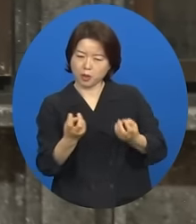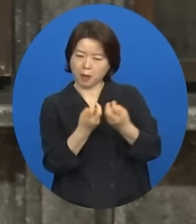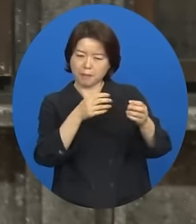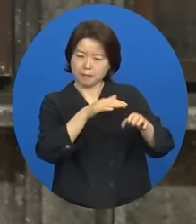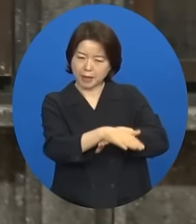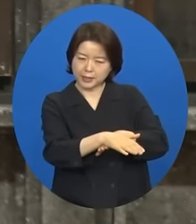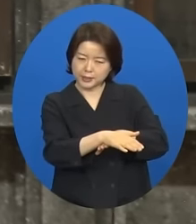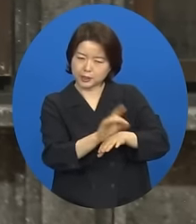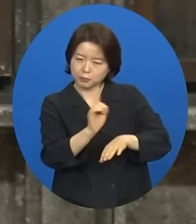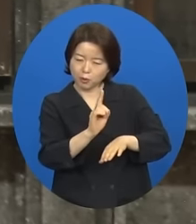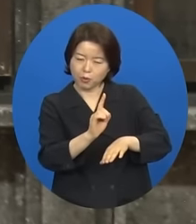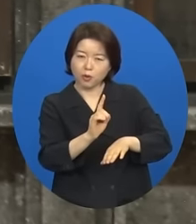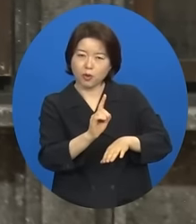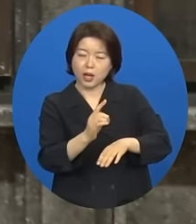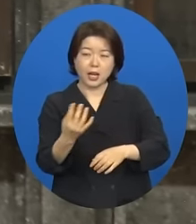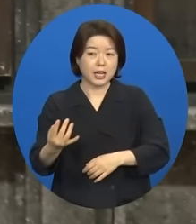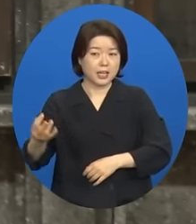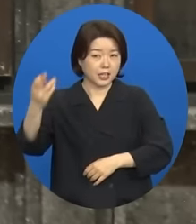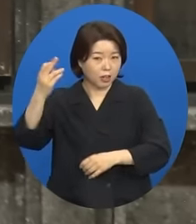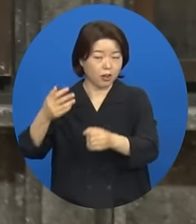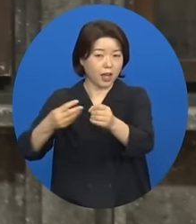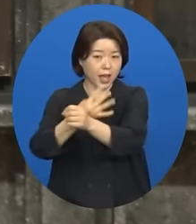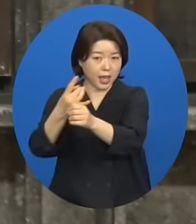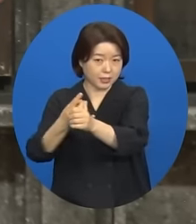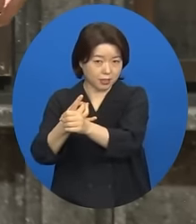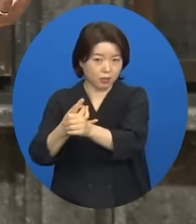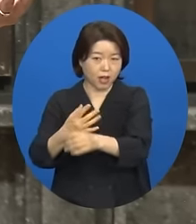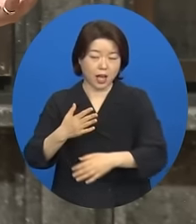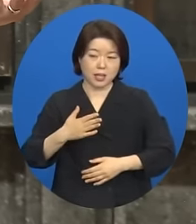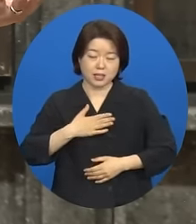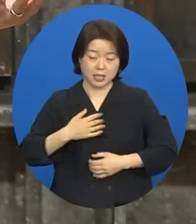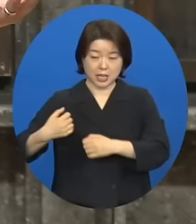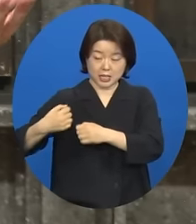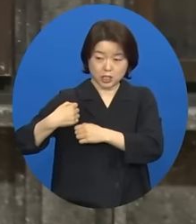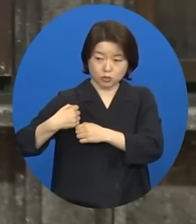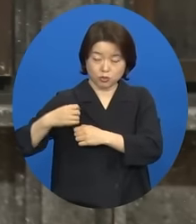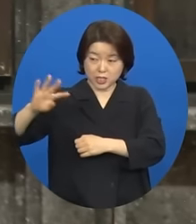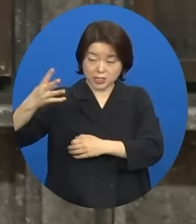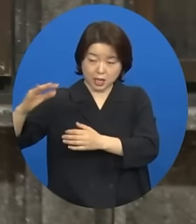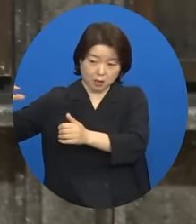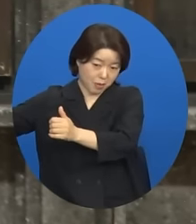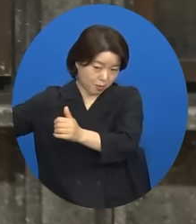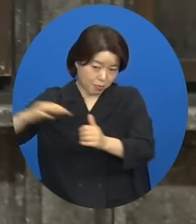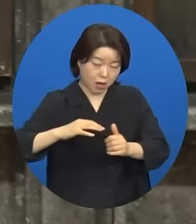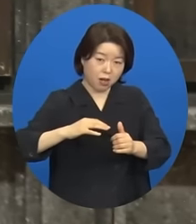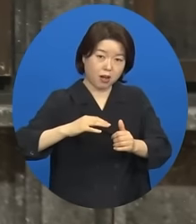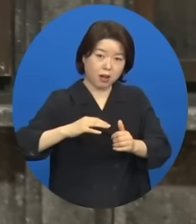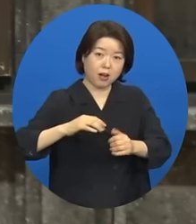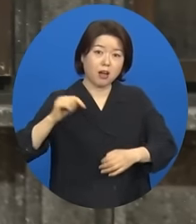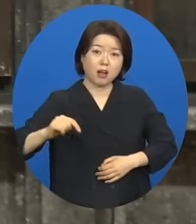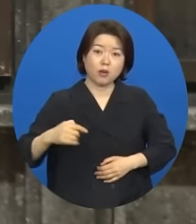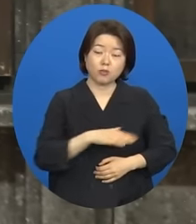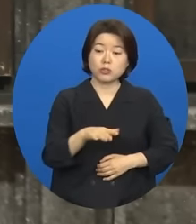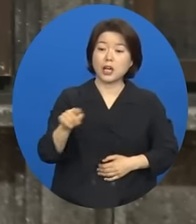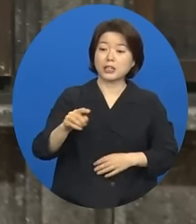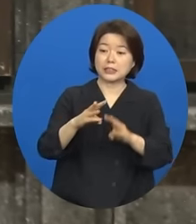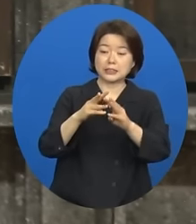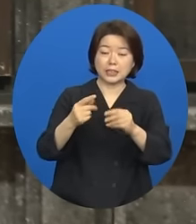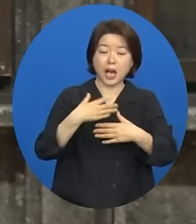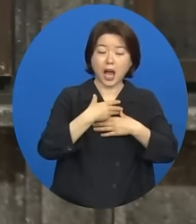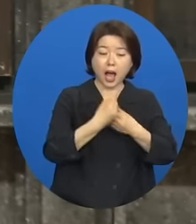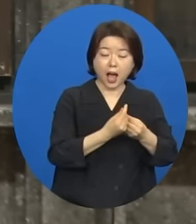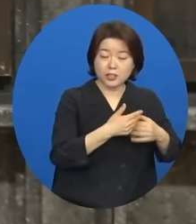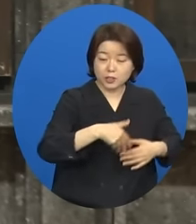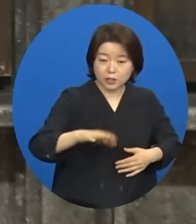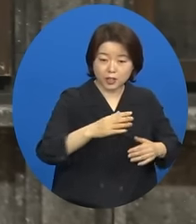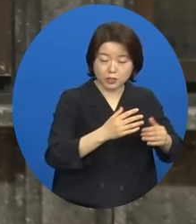함께 하시는가? 형 에서가 자신의 군대 400명을 데리고 와서 우리가 그 땅으로 안전히 갈 수 있도록